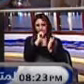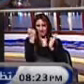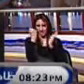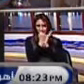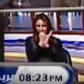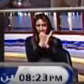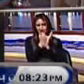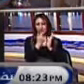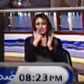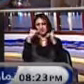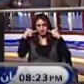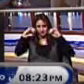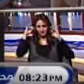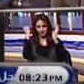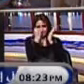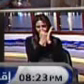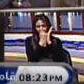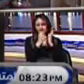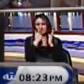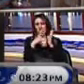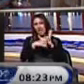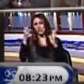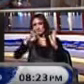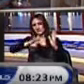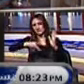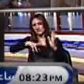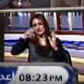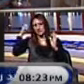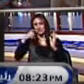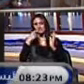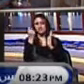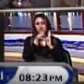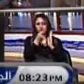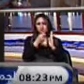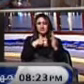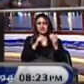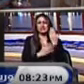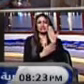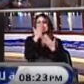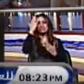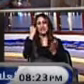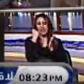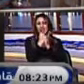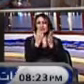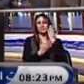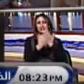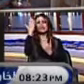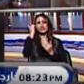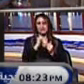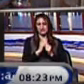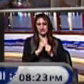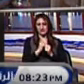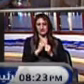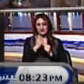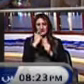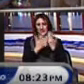ما سبقت وقلت، ابتدينا ناخد اجراءات ثانيه ان احنا بنصنع اختام غير الاختام اللي اتسرقت، بنغير فيها